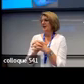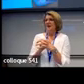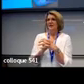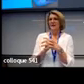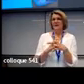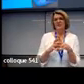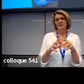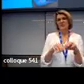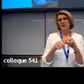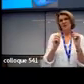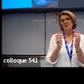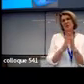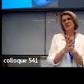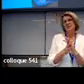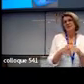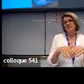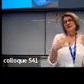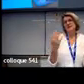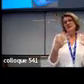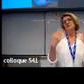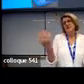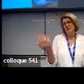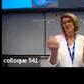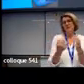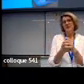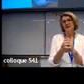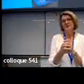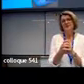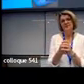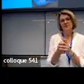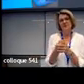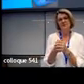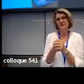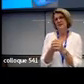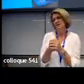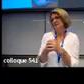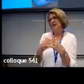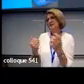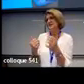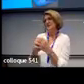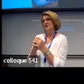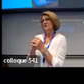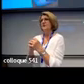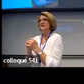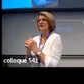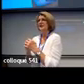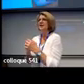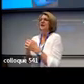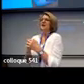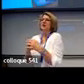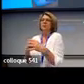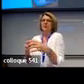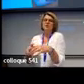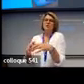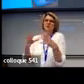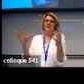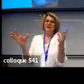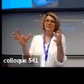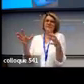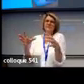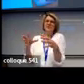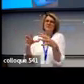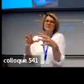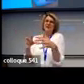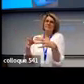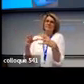projet. Une Scoping Review, c'est une revue de Portel, c'est une façon de réaliser une revue des écrits qui porte sur